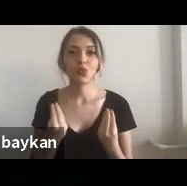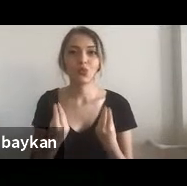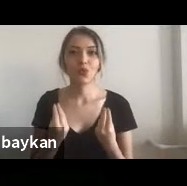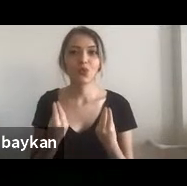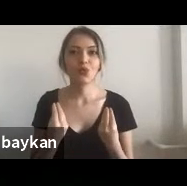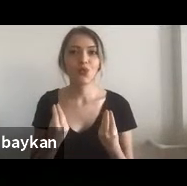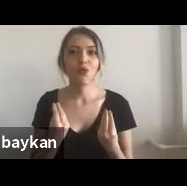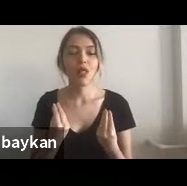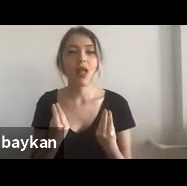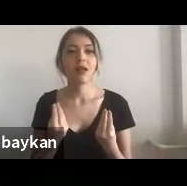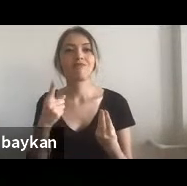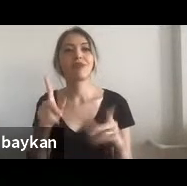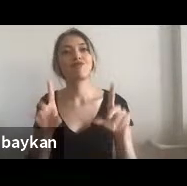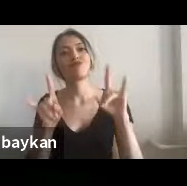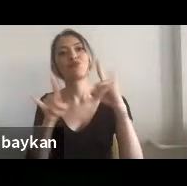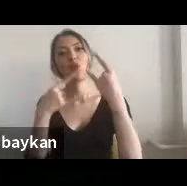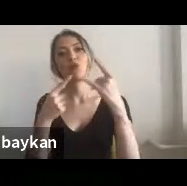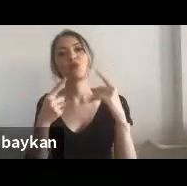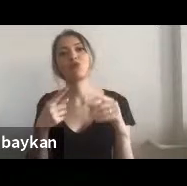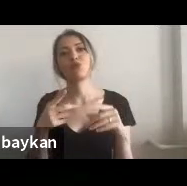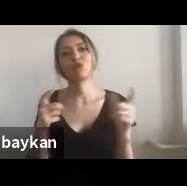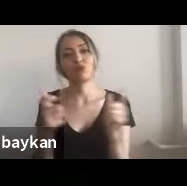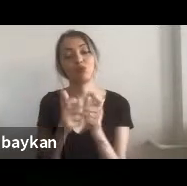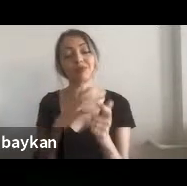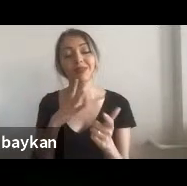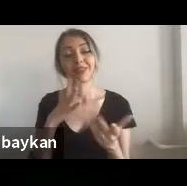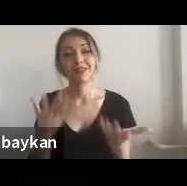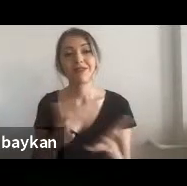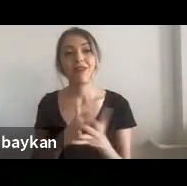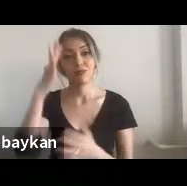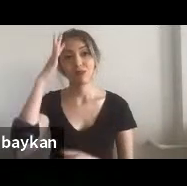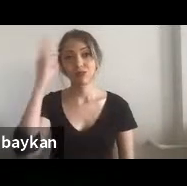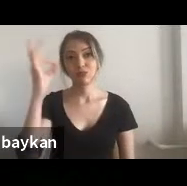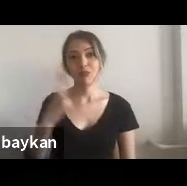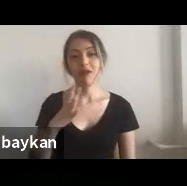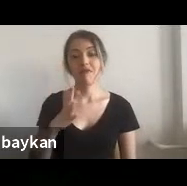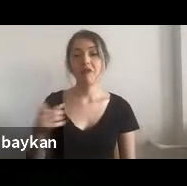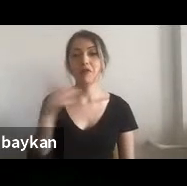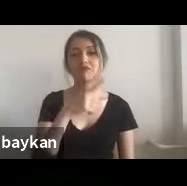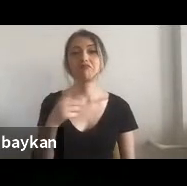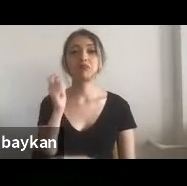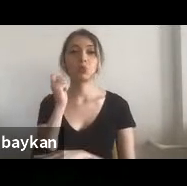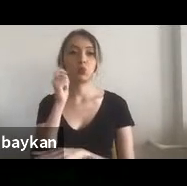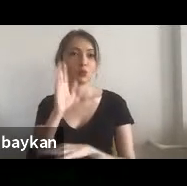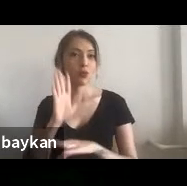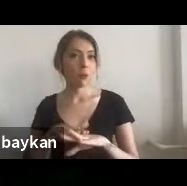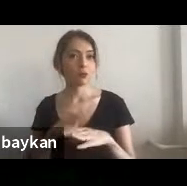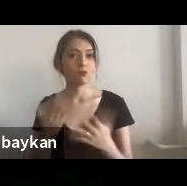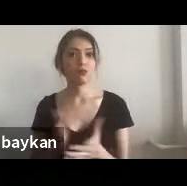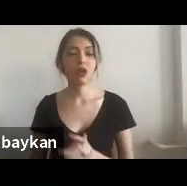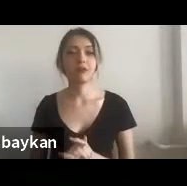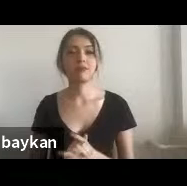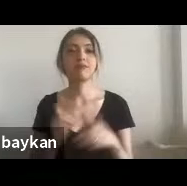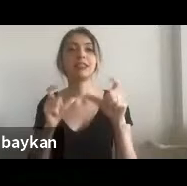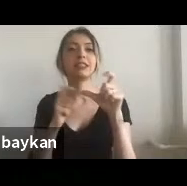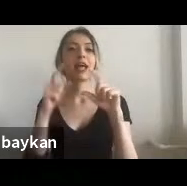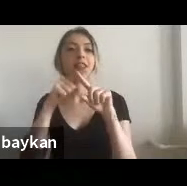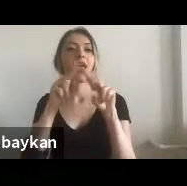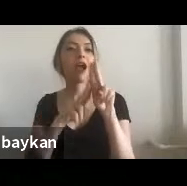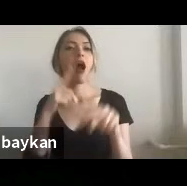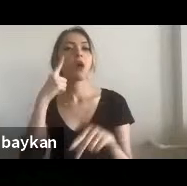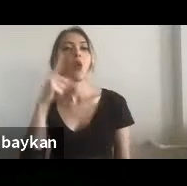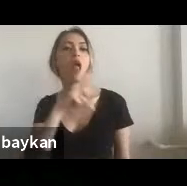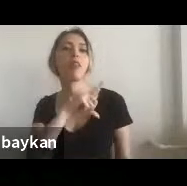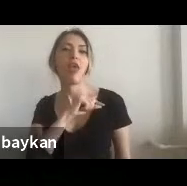ve çok güzel bir seminerimiz olacak. Uzmanlarımız var burada konuşacak. Sivil toplum